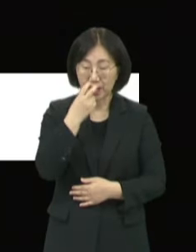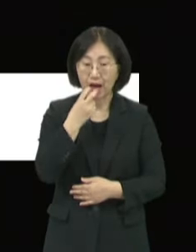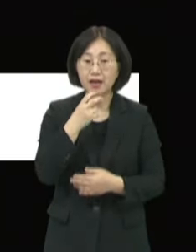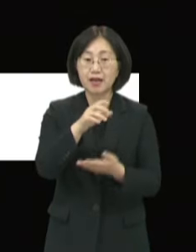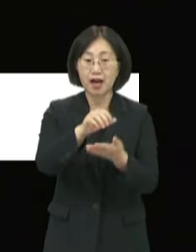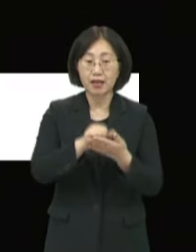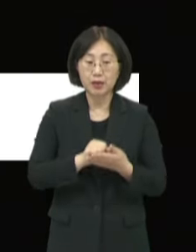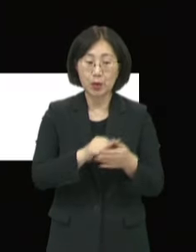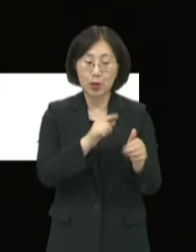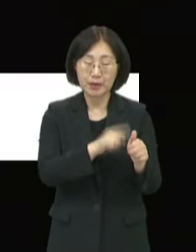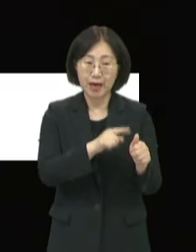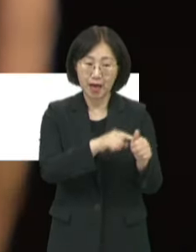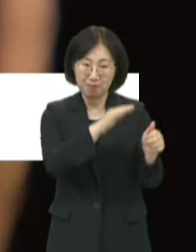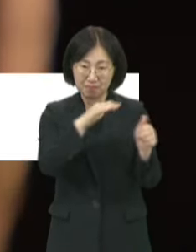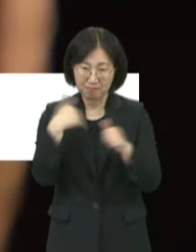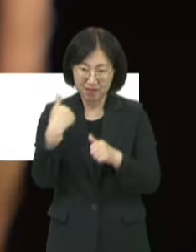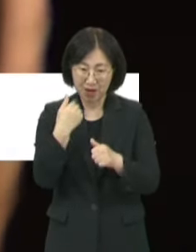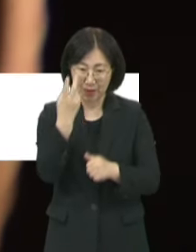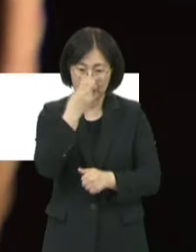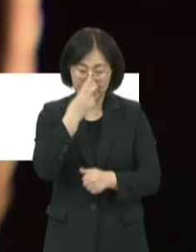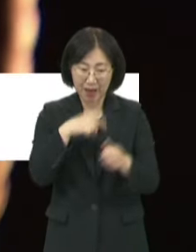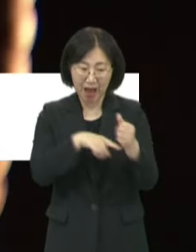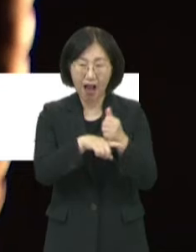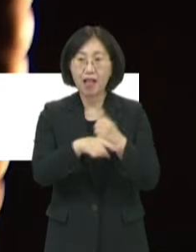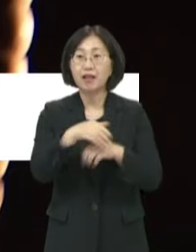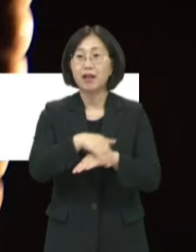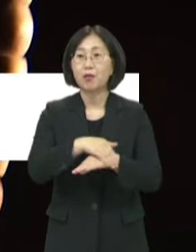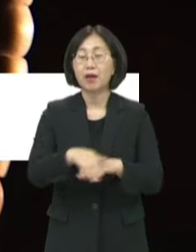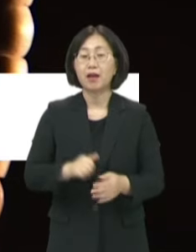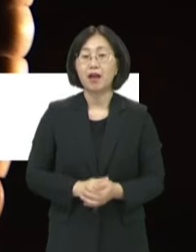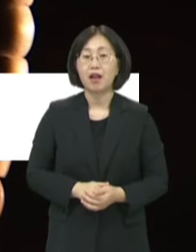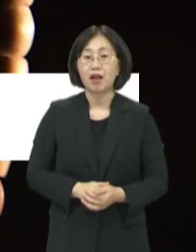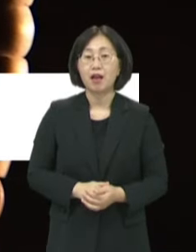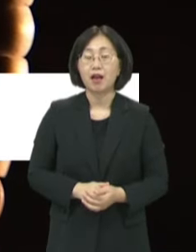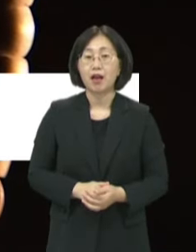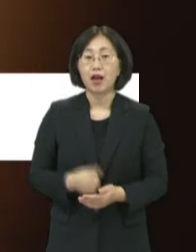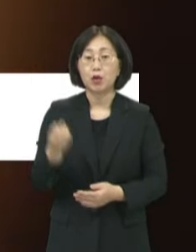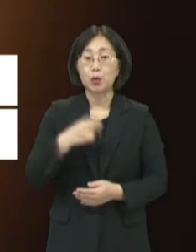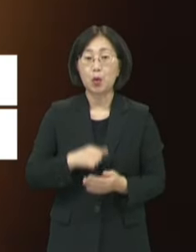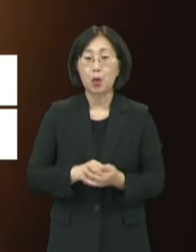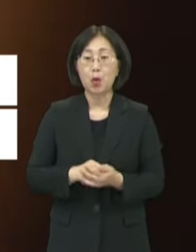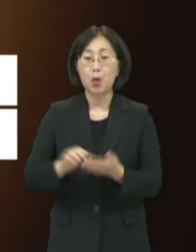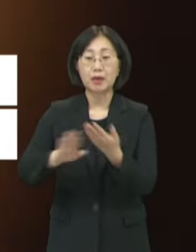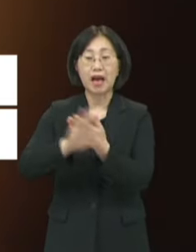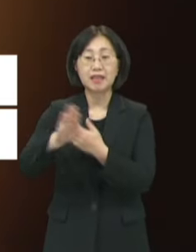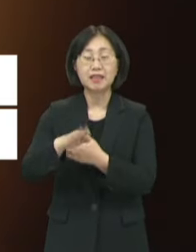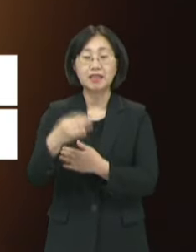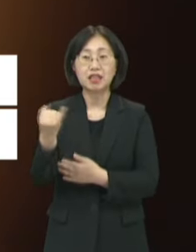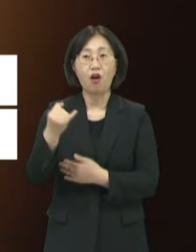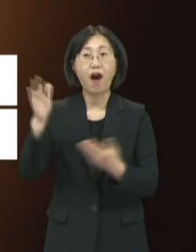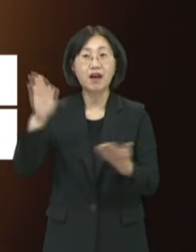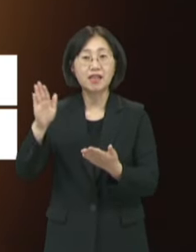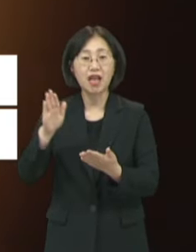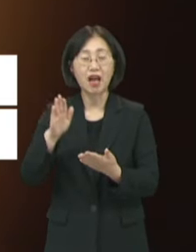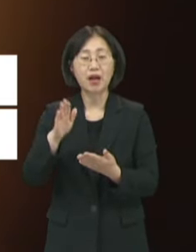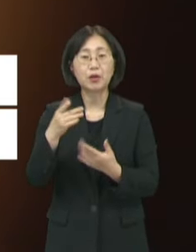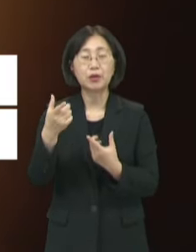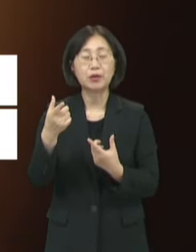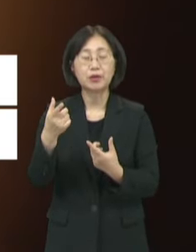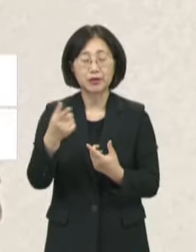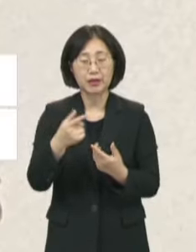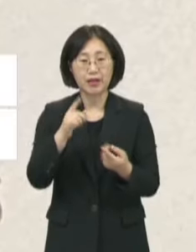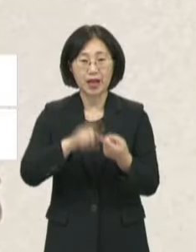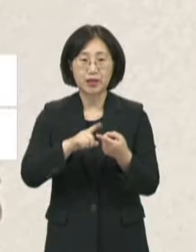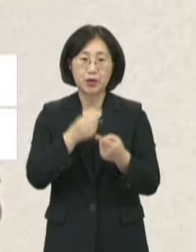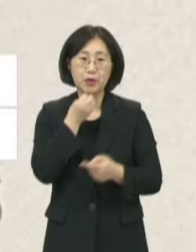교사를 조만간 소환한다는 방침입니다 다만 동성교제 사실을 폭로한 또 다른 여학생 두 명에 대해선 고소고발